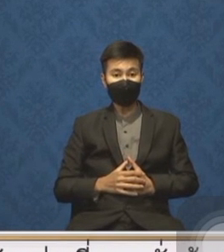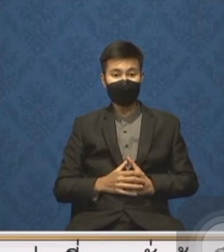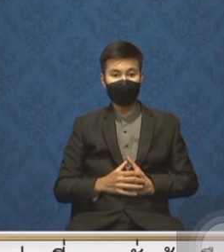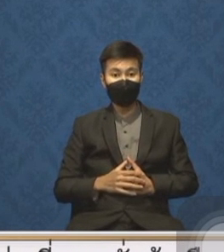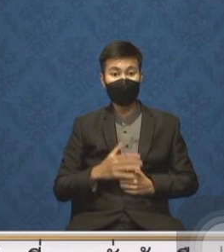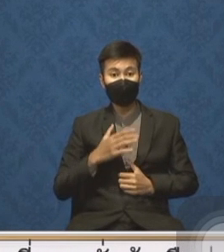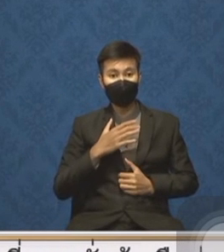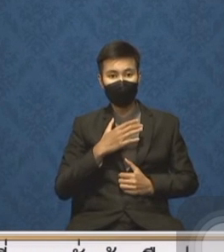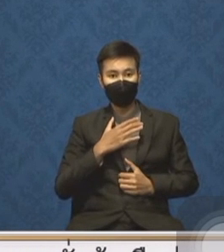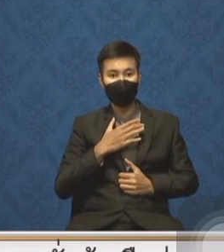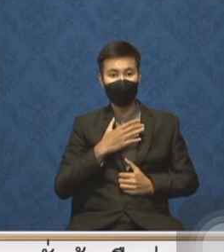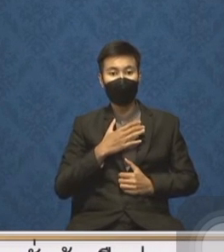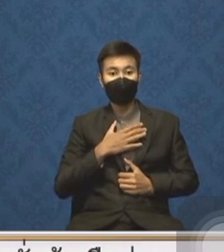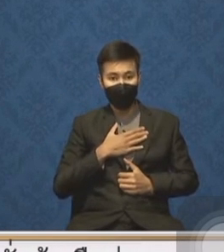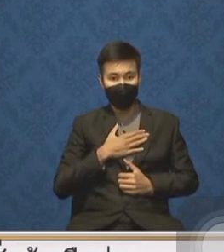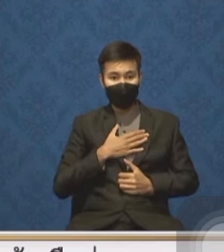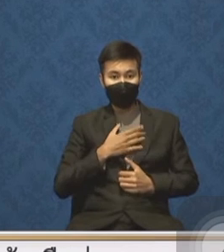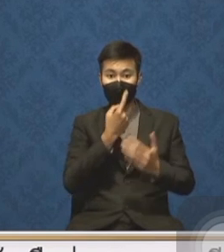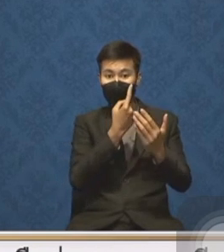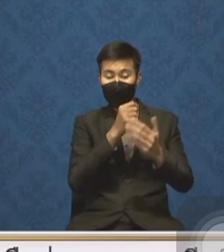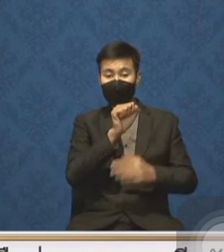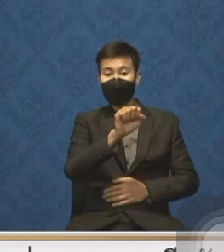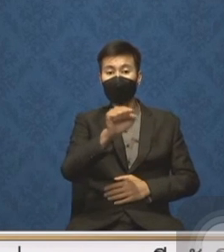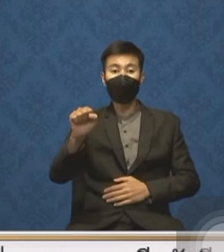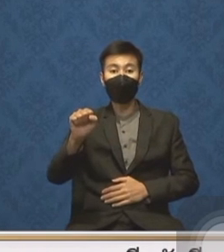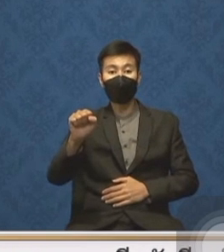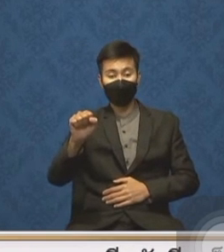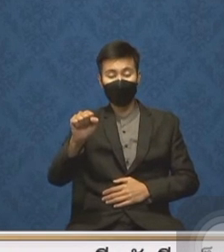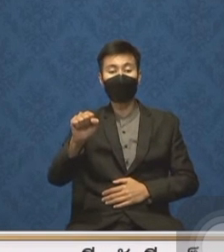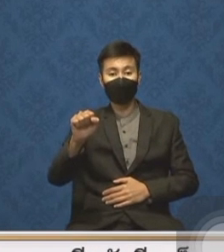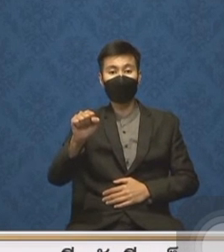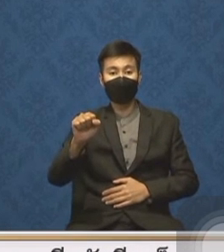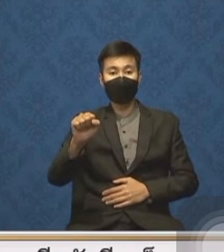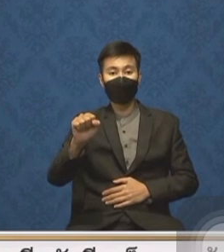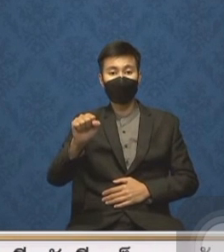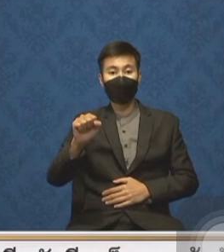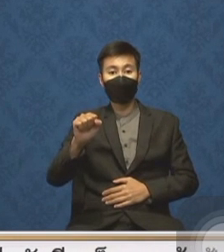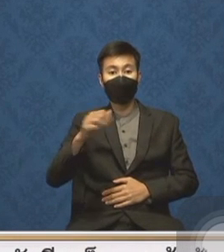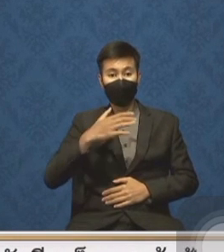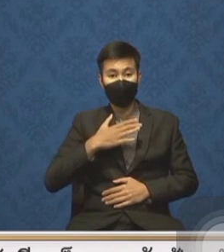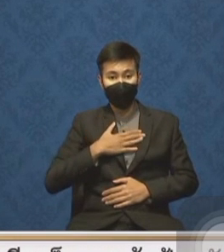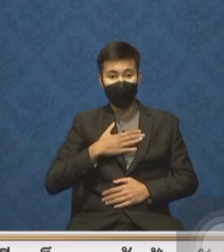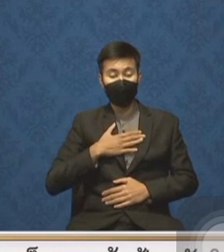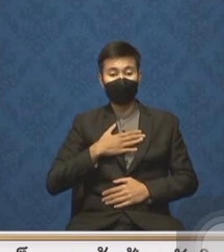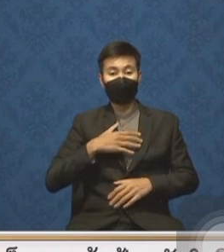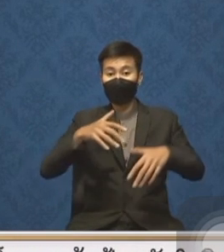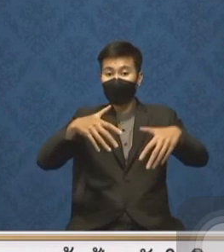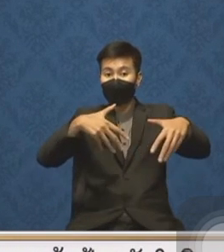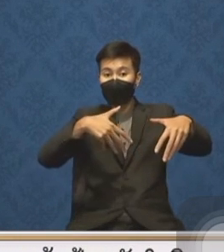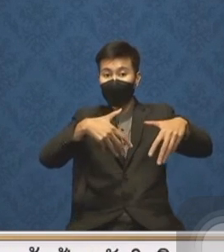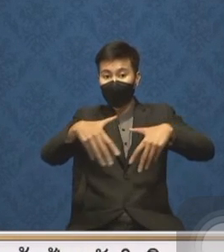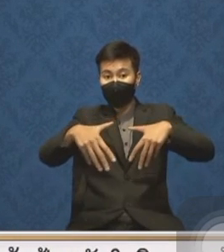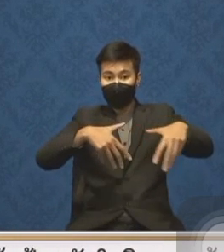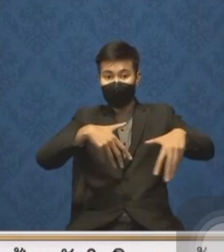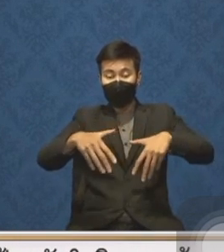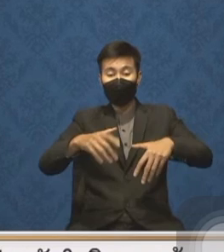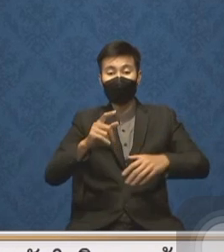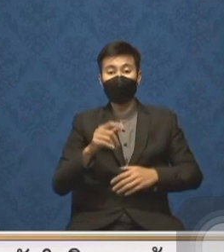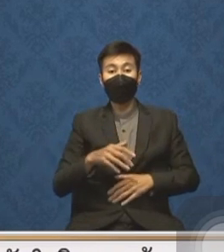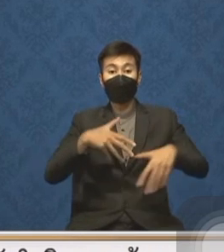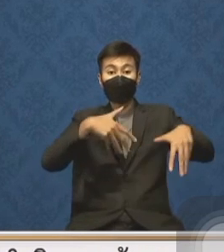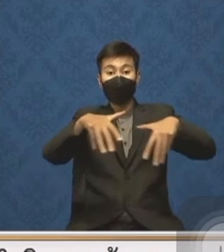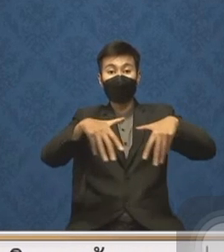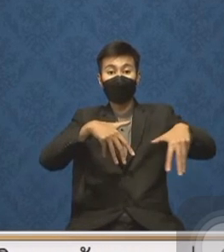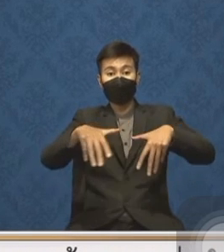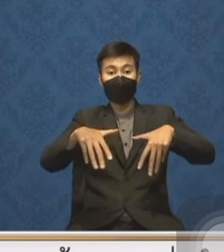เราเป็นผู้แทนราษฎรนะครับท่านประธานครับเราเป็นคนของประชาชนประชาชนให้เรามาทุกอย่างครับประชา